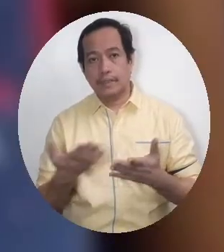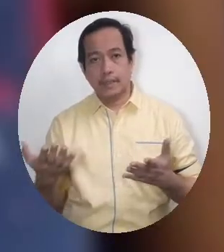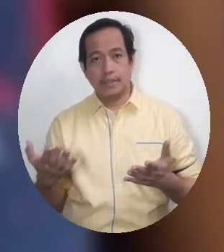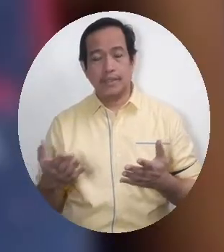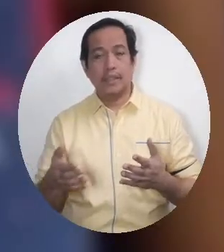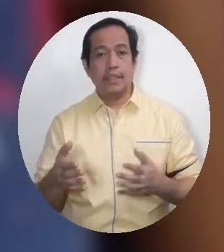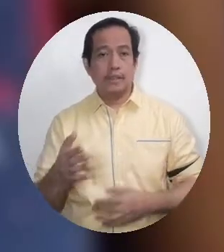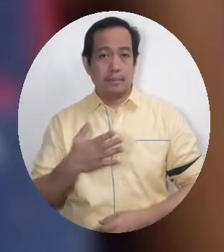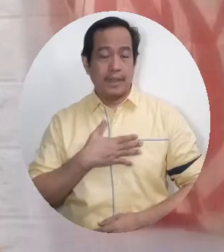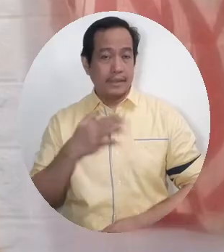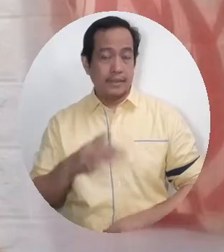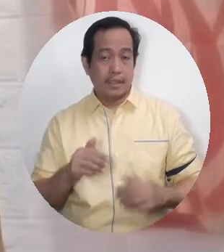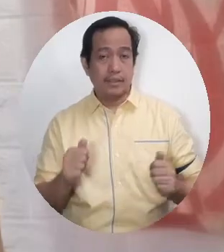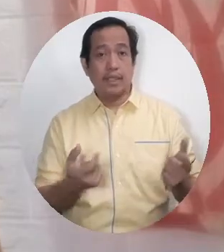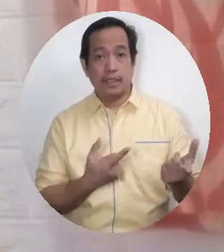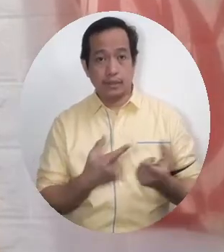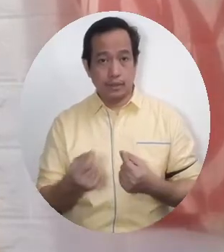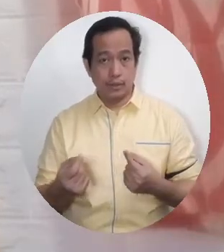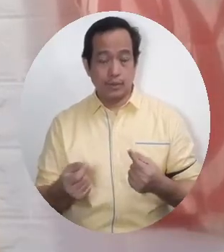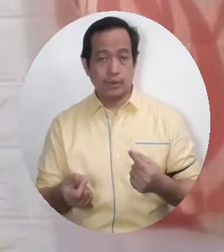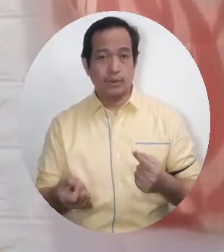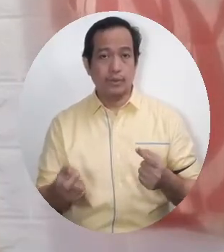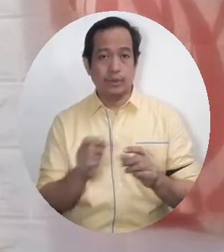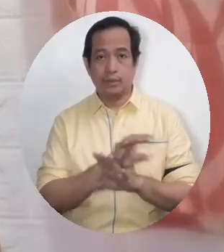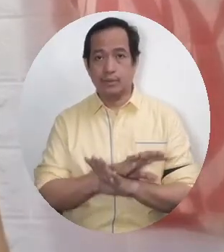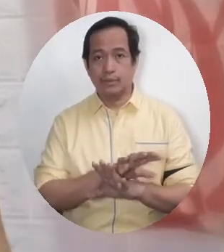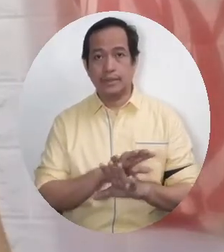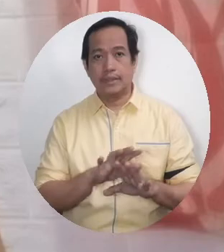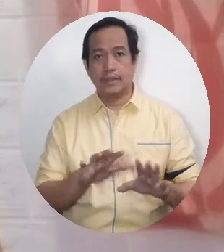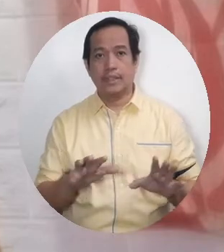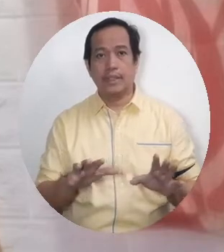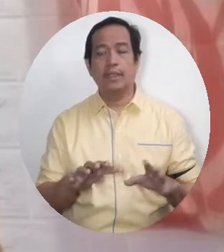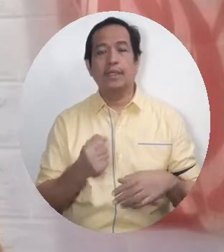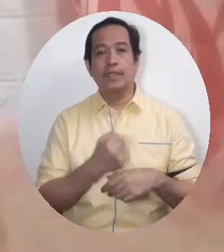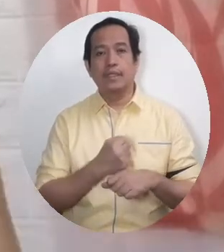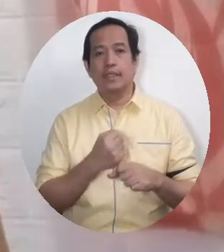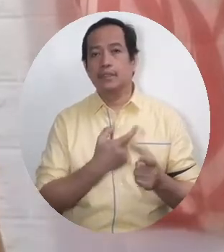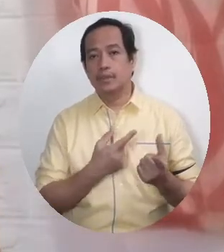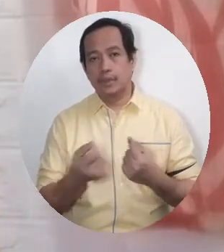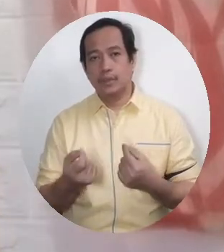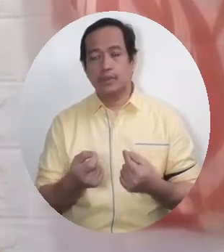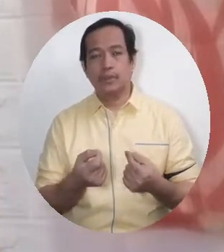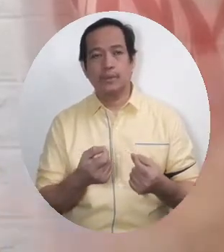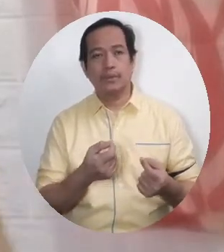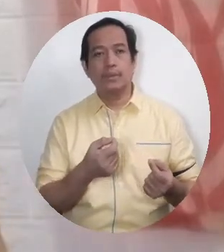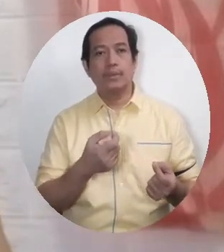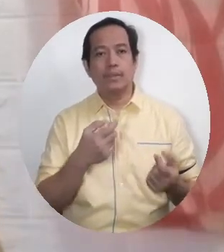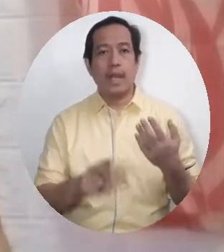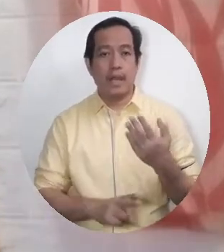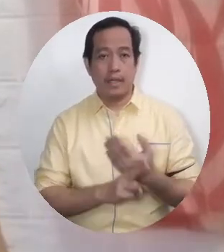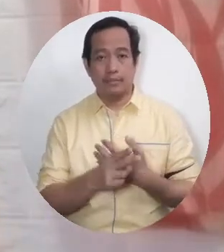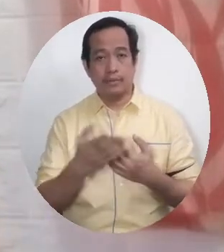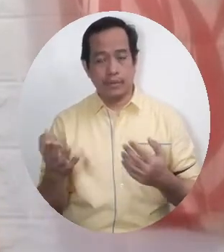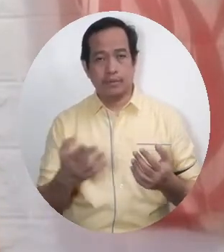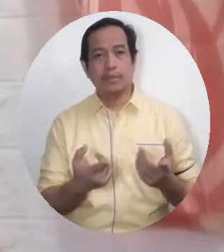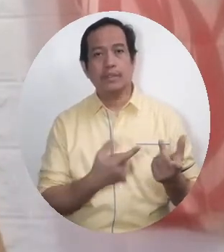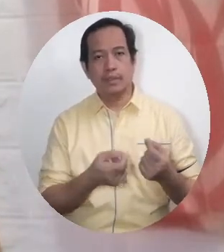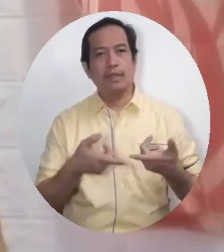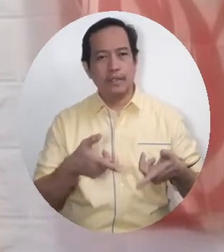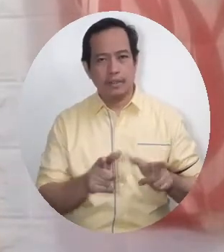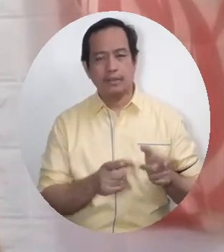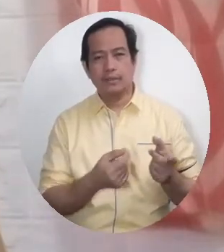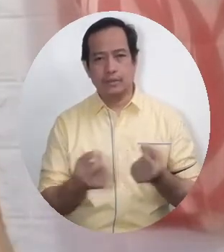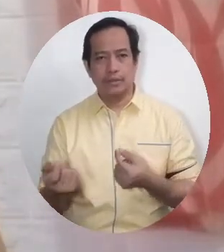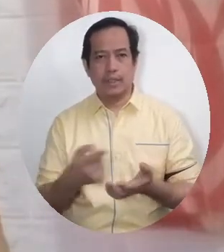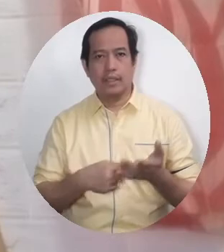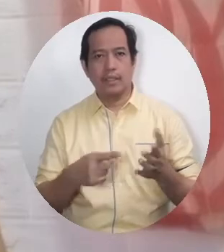bagay naman na pwede siyang gawin na hindi naman din makakasama sa kanya, hinahayaan kong gawin niya. O